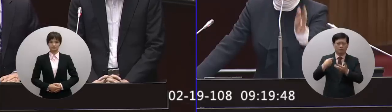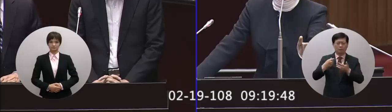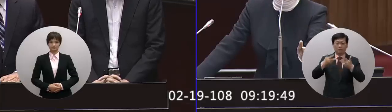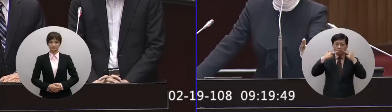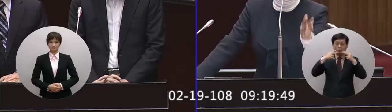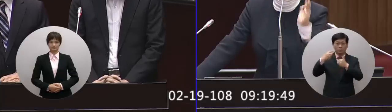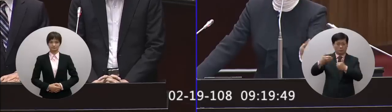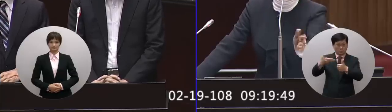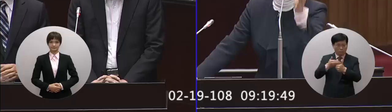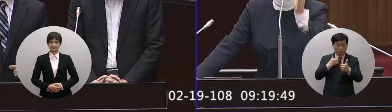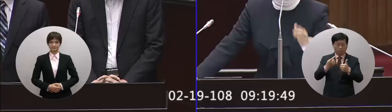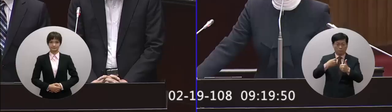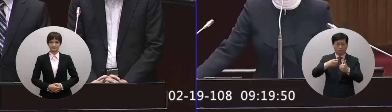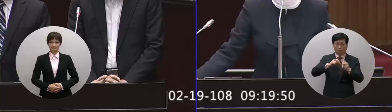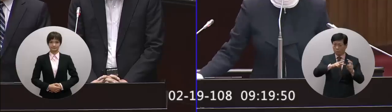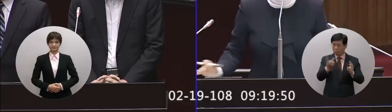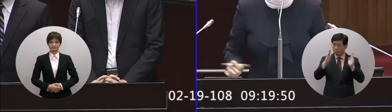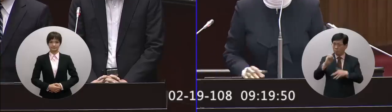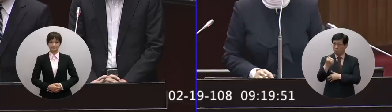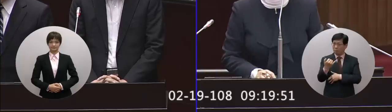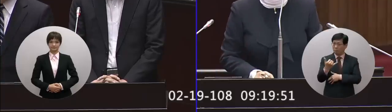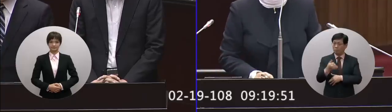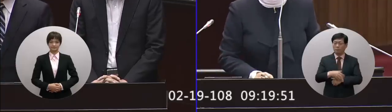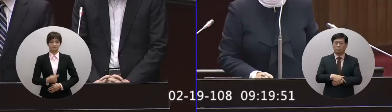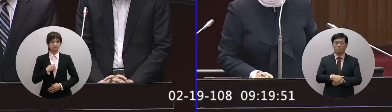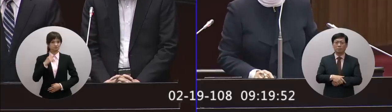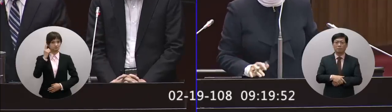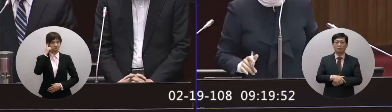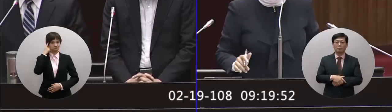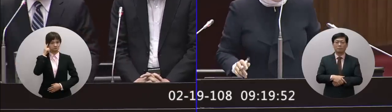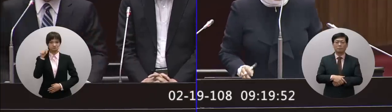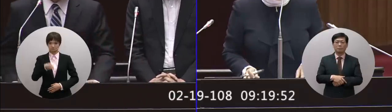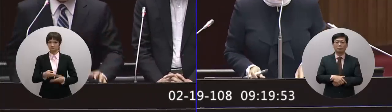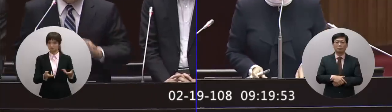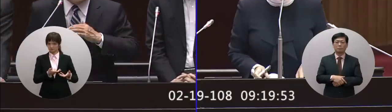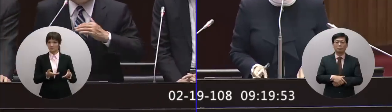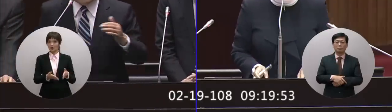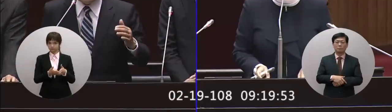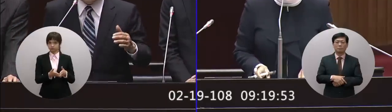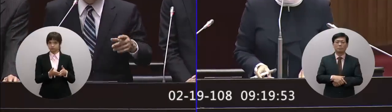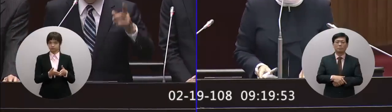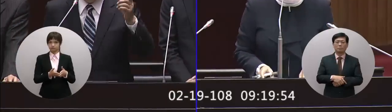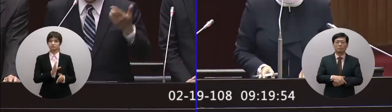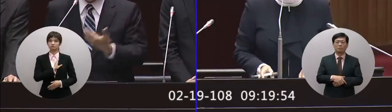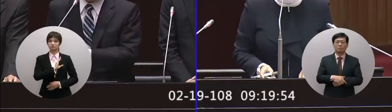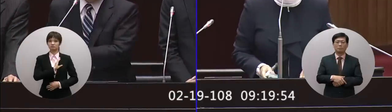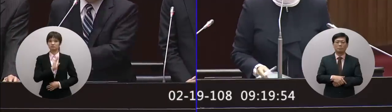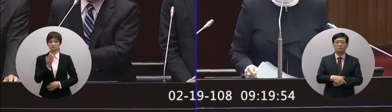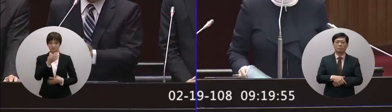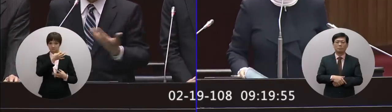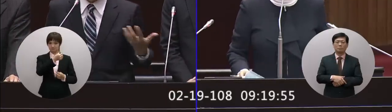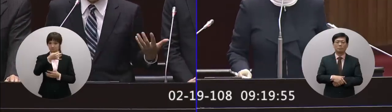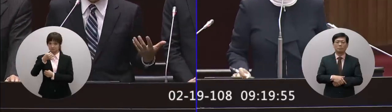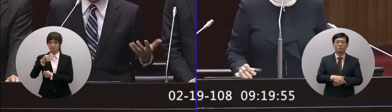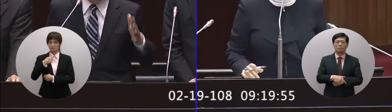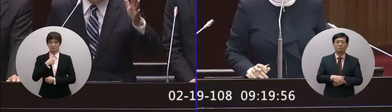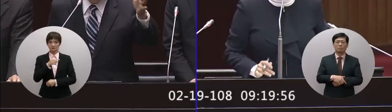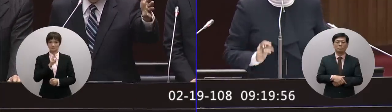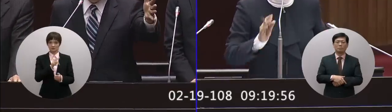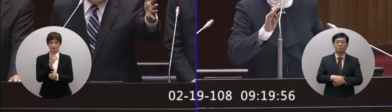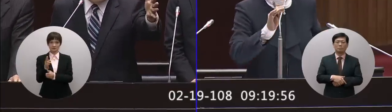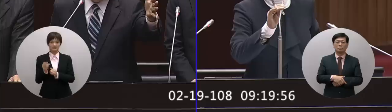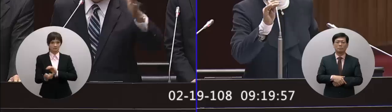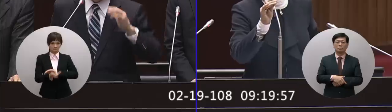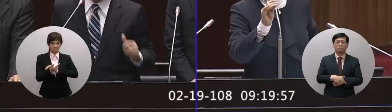住民教育的转型正义。 我认为这个事情该做啊， 好， 做的那个期程，我请他们加快送进